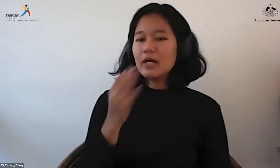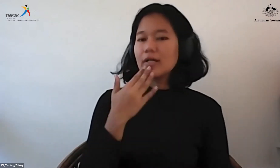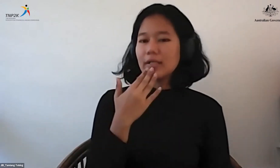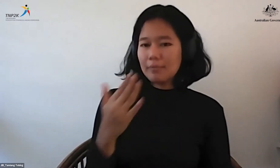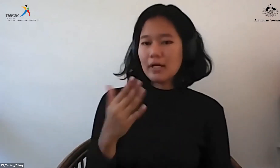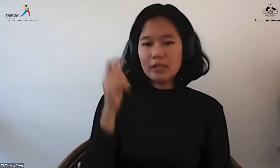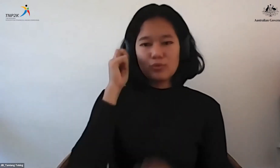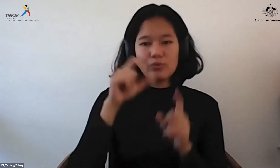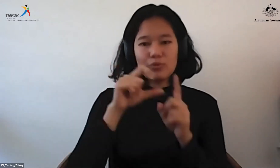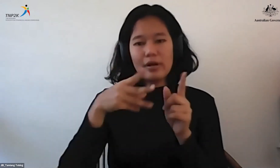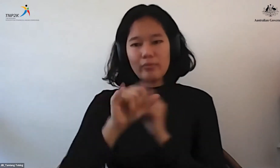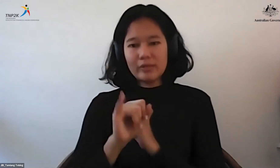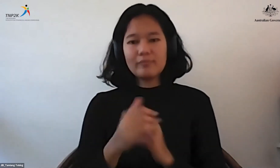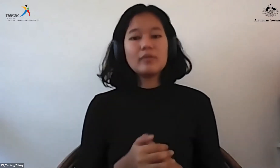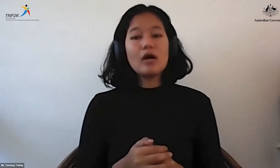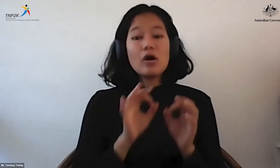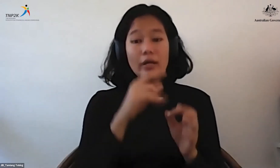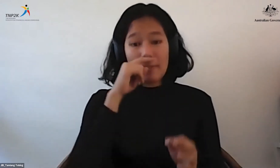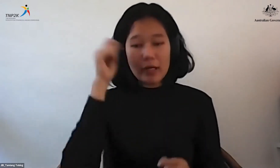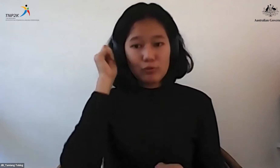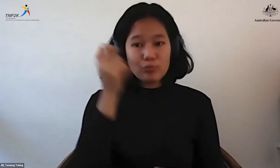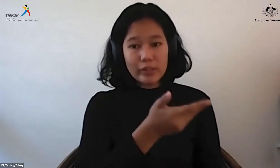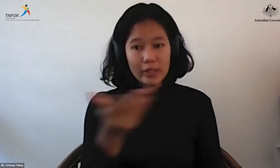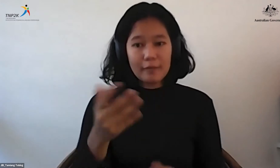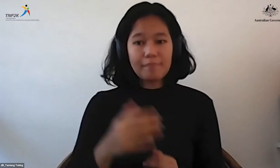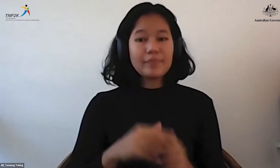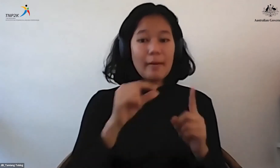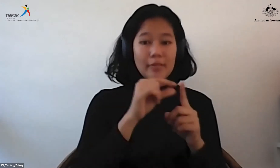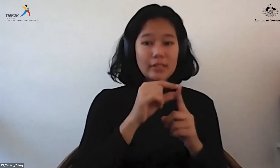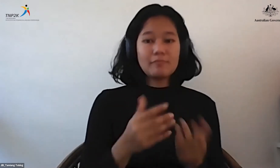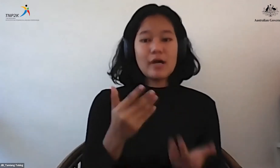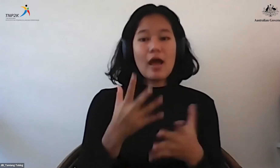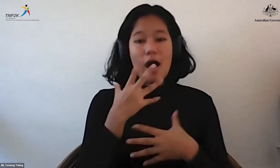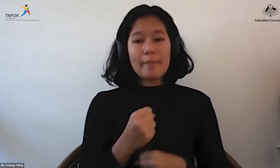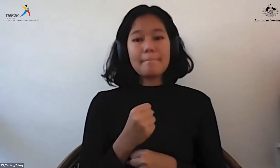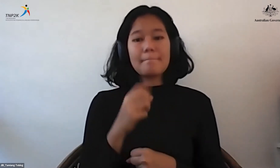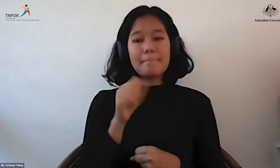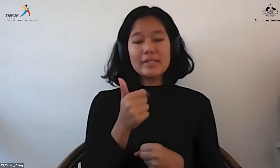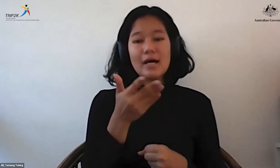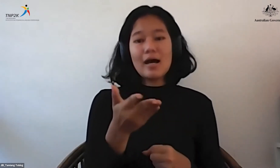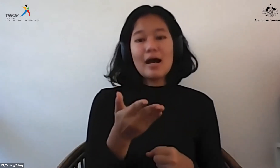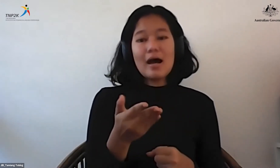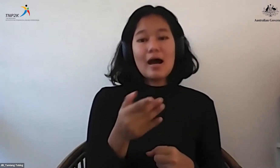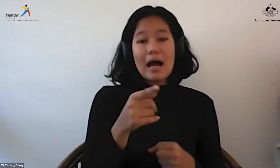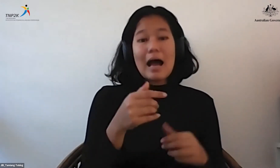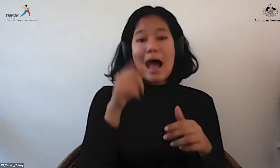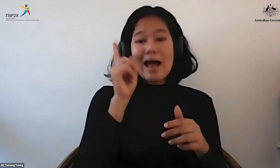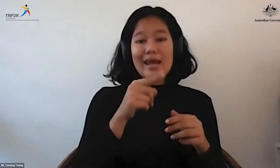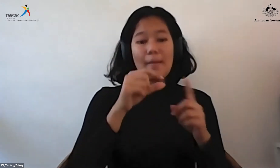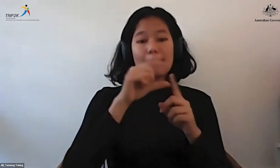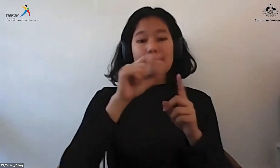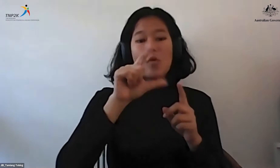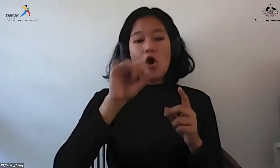Dewi. Baik, Ibu Bapak sekalian, para peserta, ini kami harap bisa mengisi polling ya, ada di situ